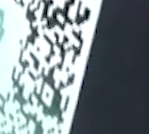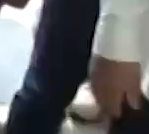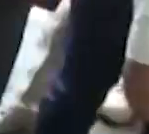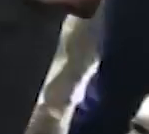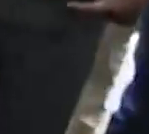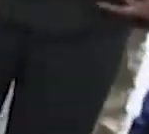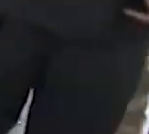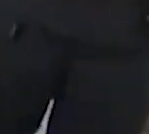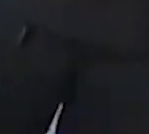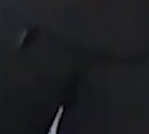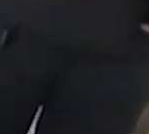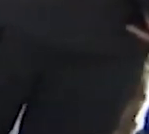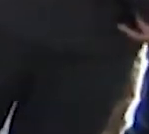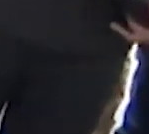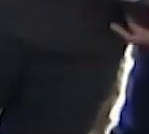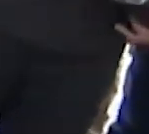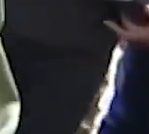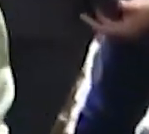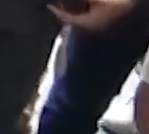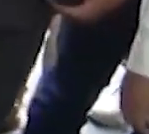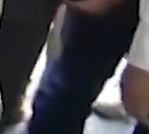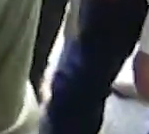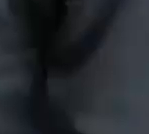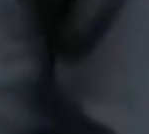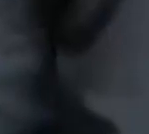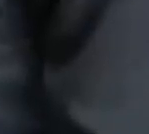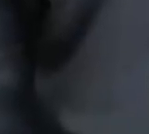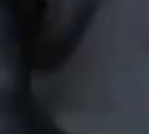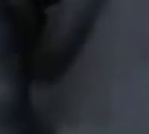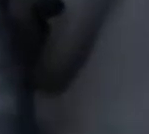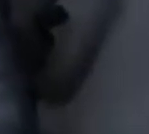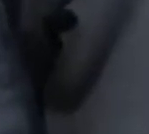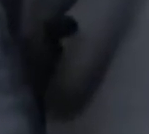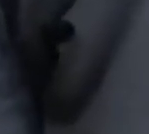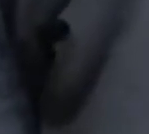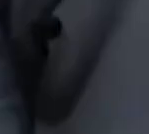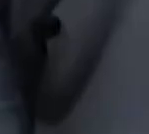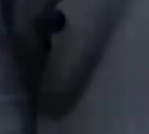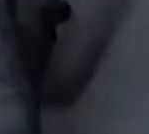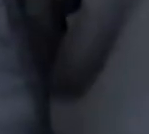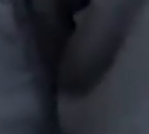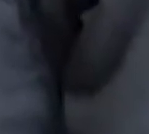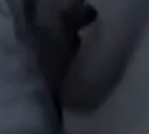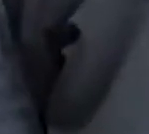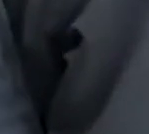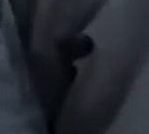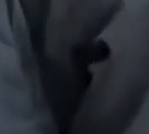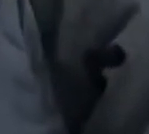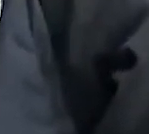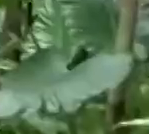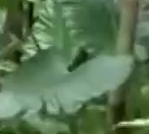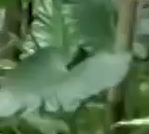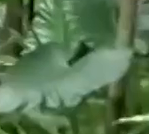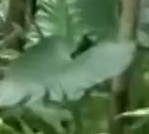barcode vaksin dan thermometer infrared 34 keempat sejumlah ruang makan Serta peralatan makan juga disterilisasi